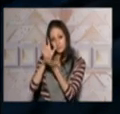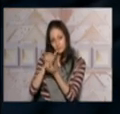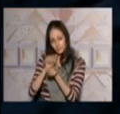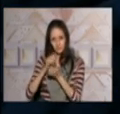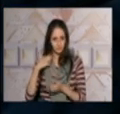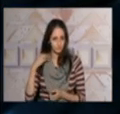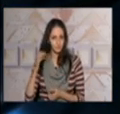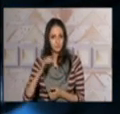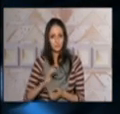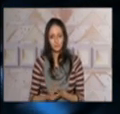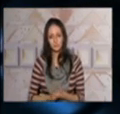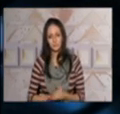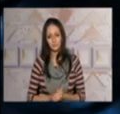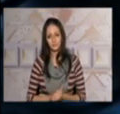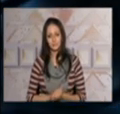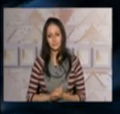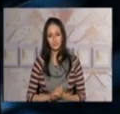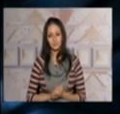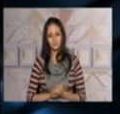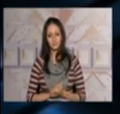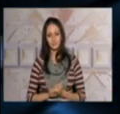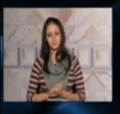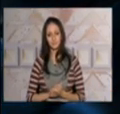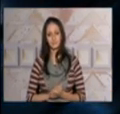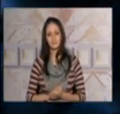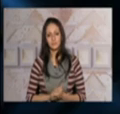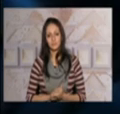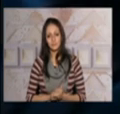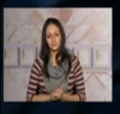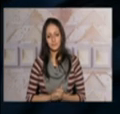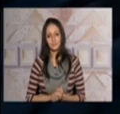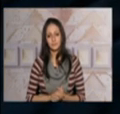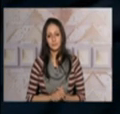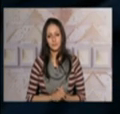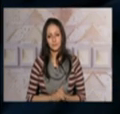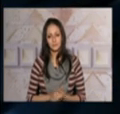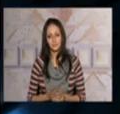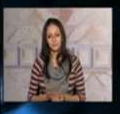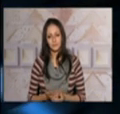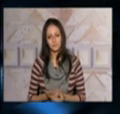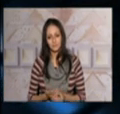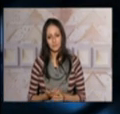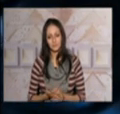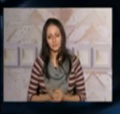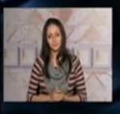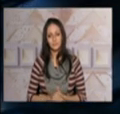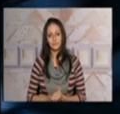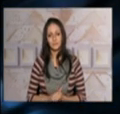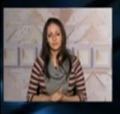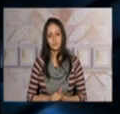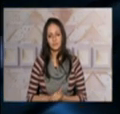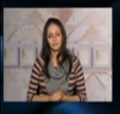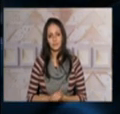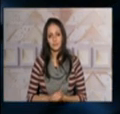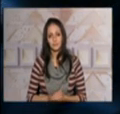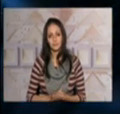الناس كلها انها تسجل. استاذه حضرتك بس ممكن تعلي صوتك يا دكتور لو سمحتي. كده افضل؟ كده افضل.